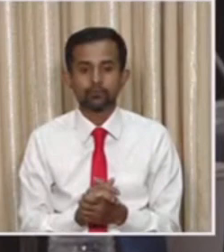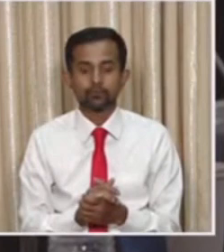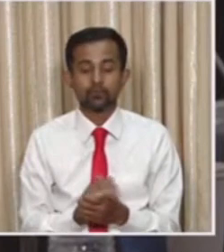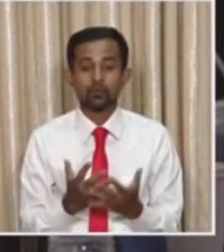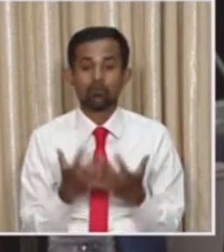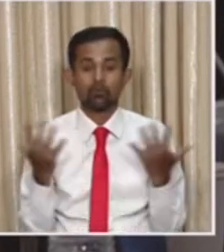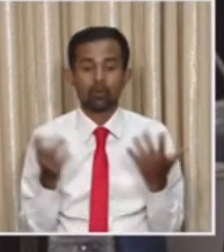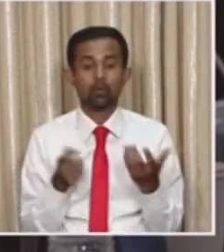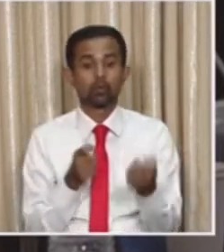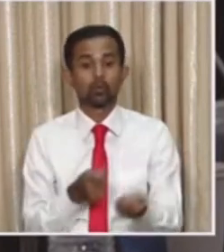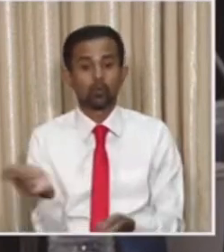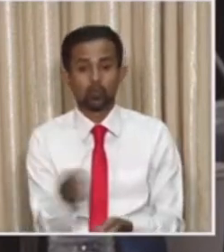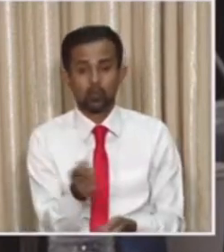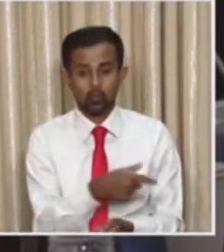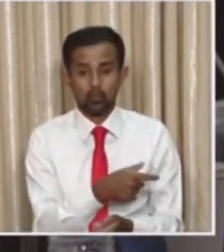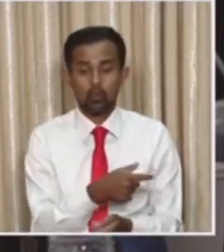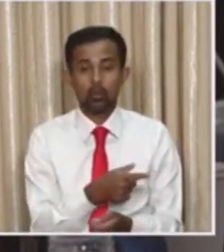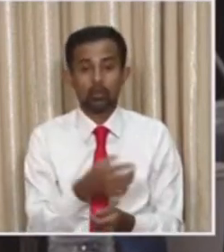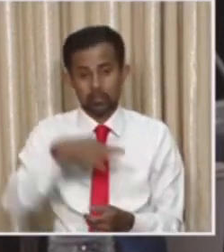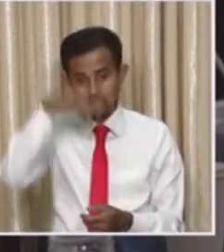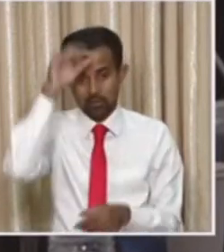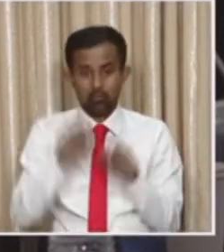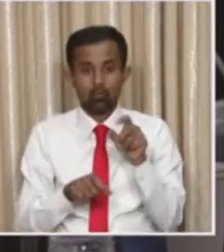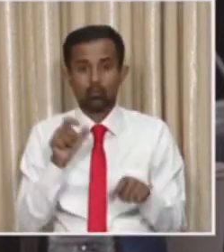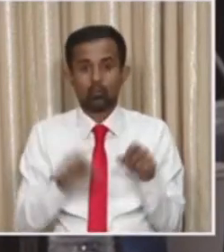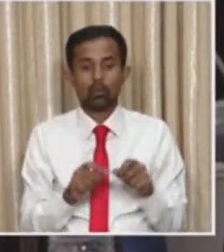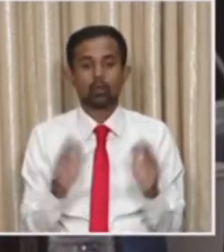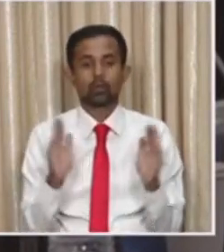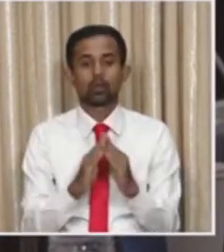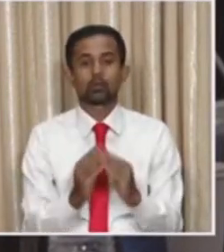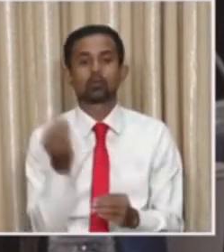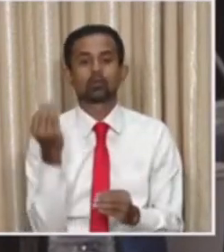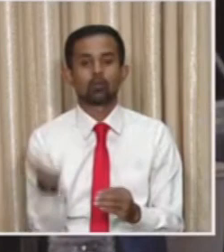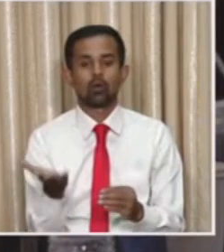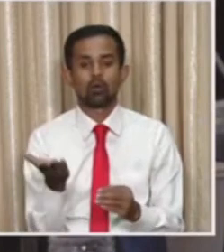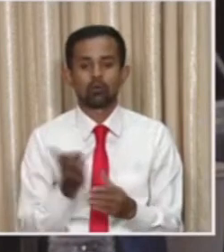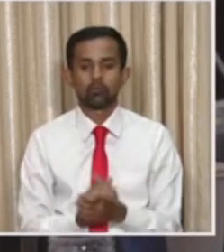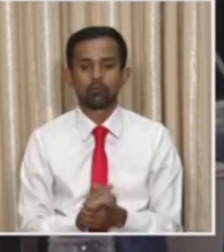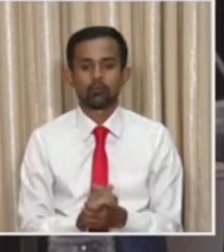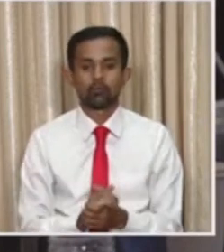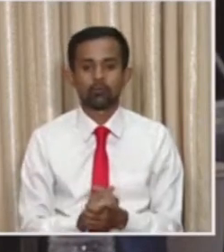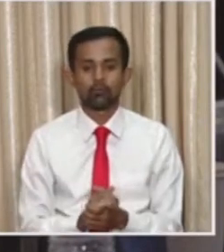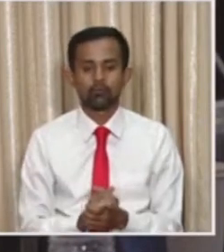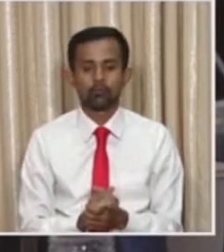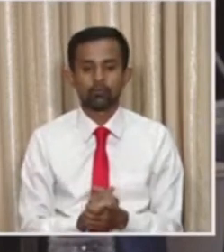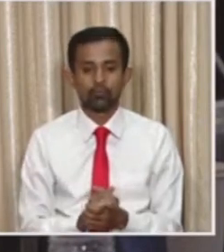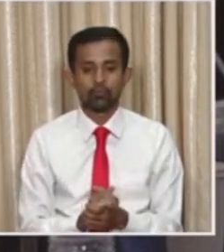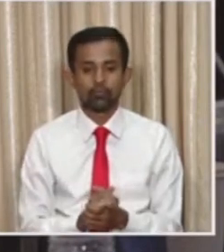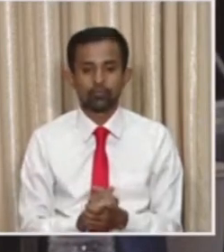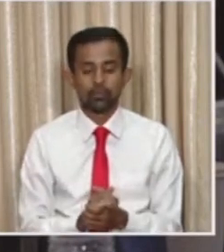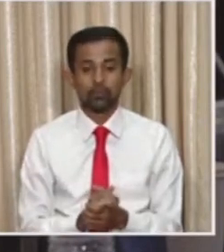அந்த காணிகளிலே சிங்கள மக்கள் குடியேற்றப்பட்டிருக்கின்றார்கள். குறிப்பாக தென்னிலங்கையிலே குற்றச்செயல்களில் ஈடுபட்டு நீதிமன்றத்தினால் தண்டனை